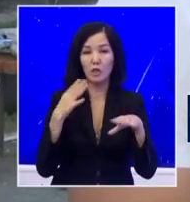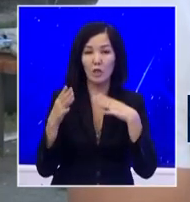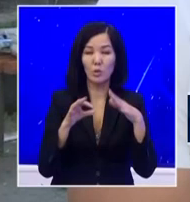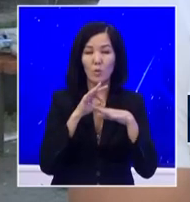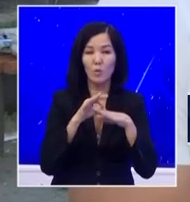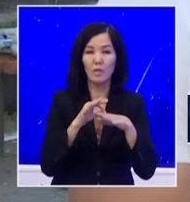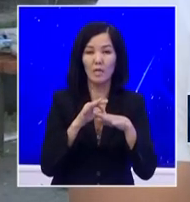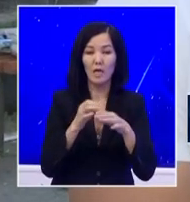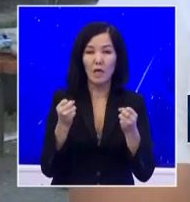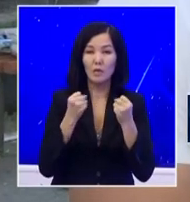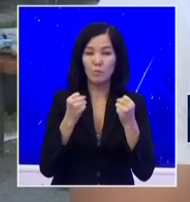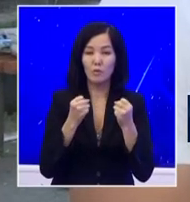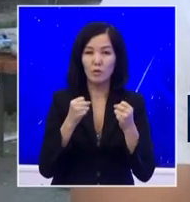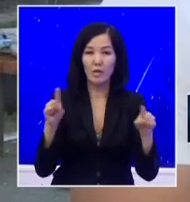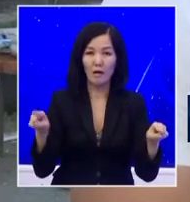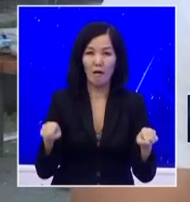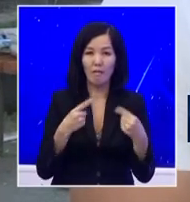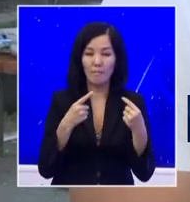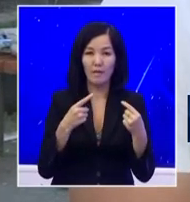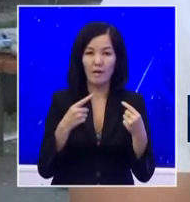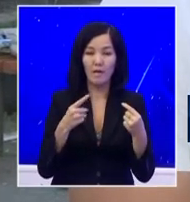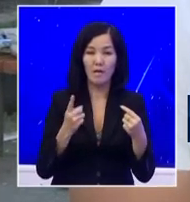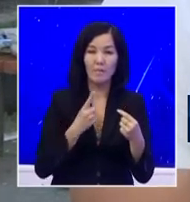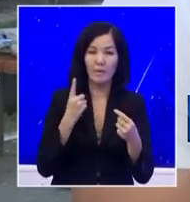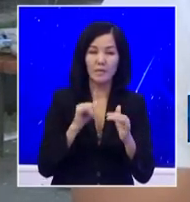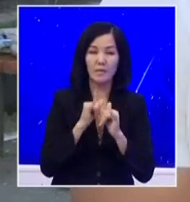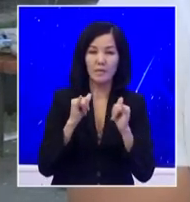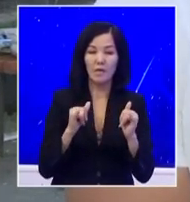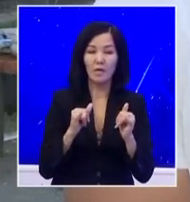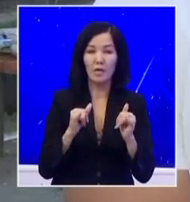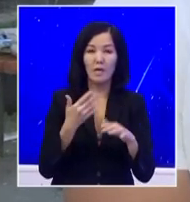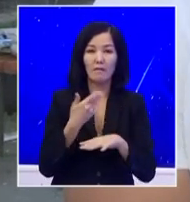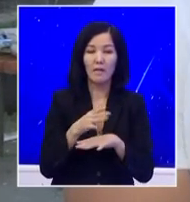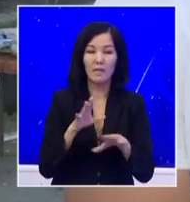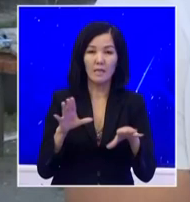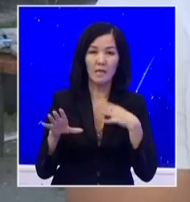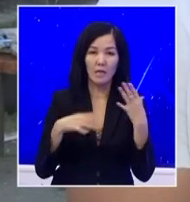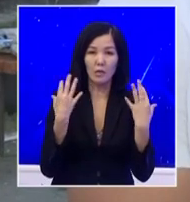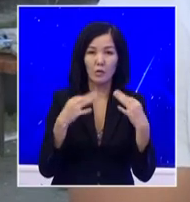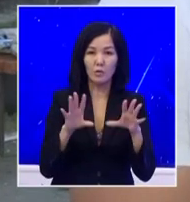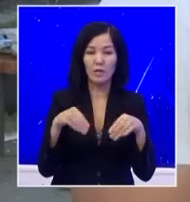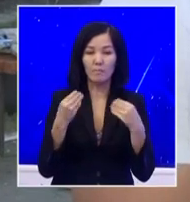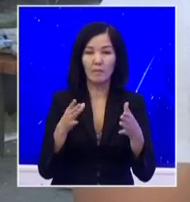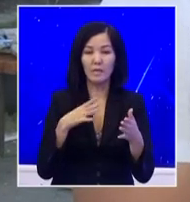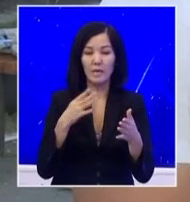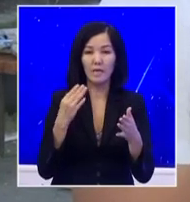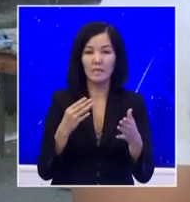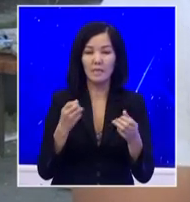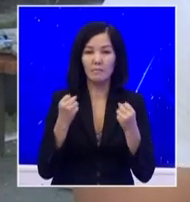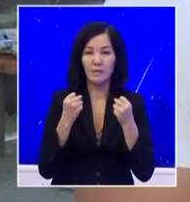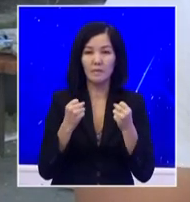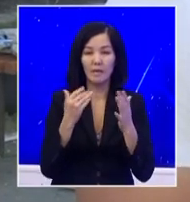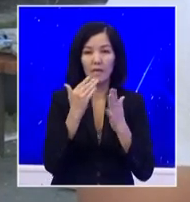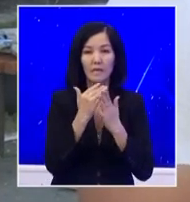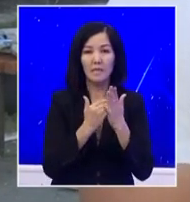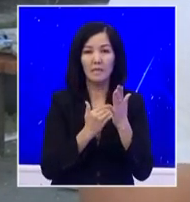қызу. Спортшылар қалпына келуде. Облыстық спорт басқармасы бізге ашық алаңды жаттыға беруге рұқсат берді. Қазір атлеттер арнайы кесте